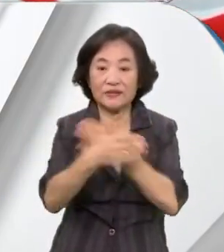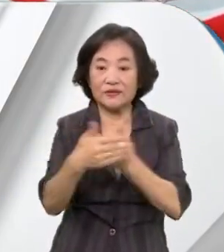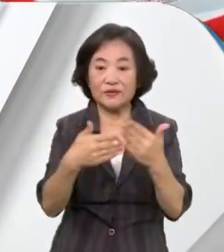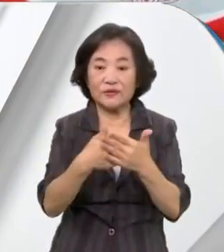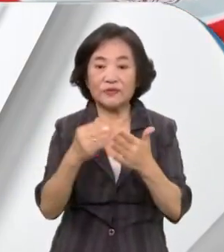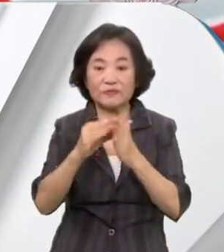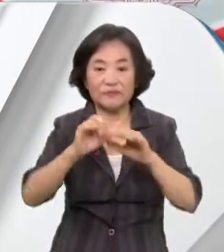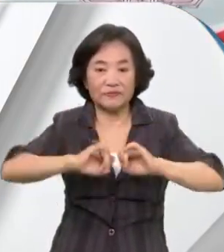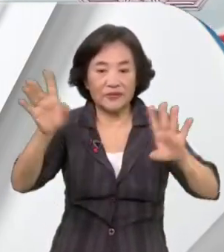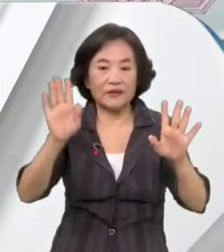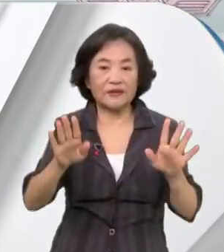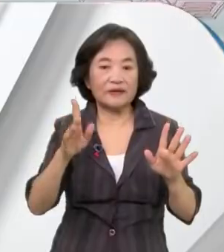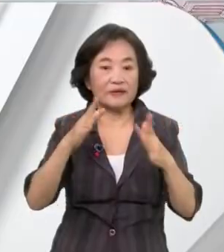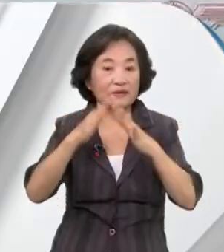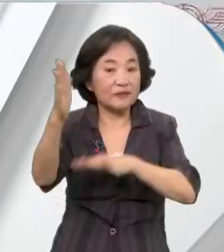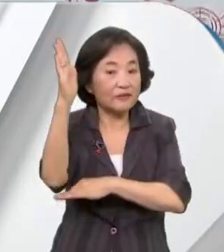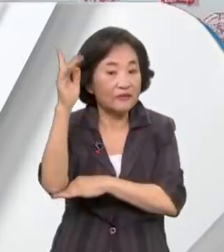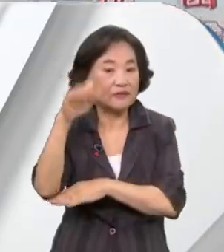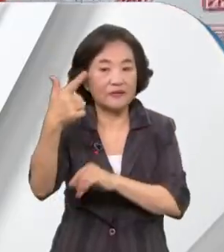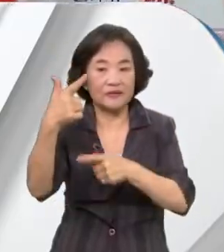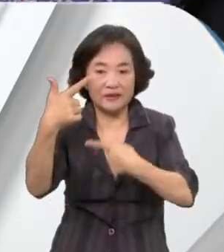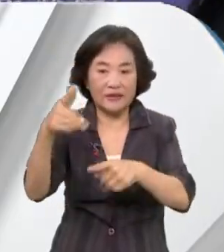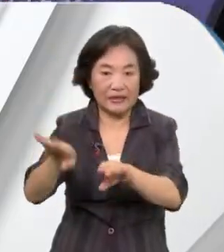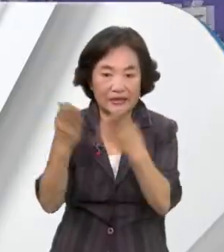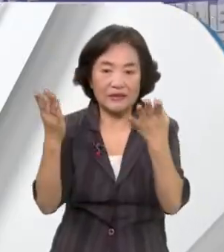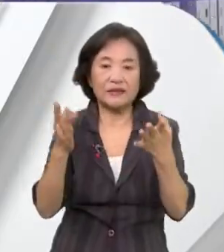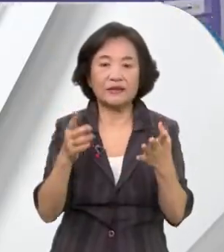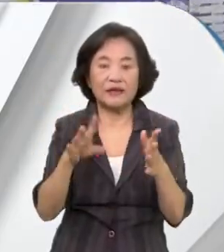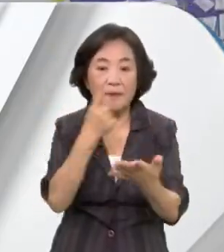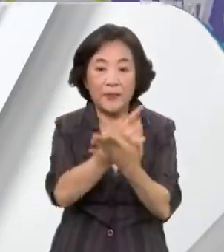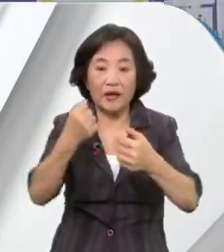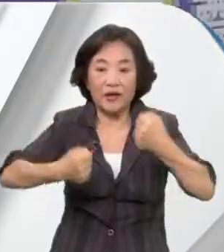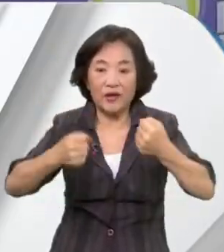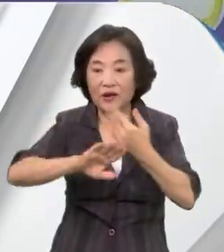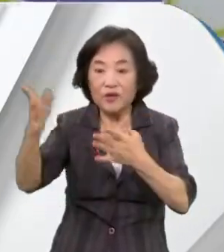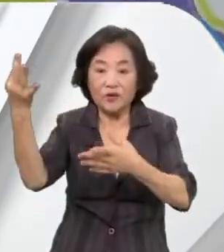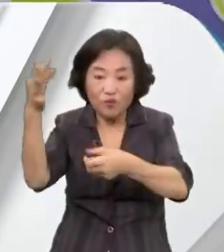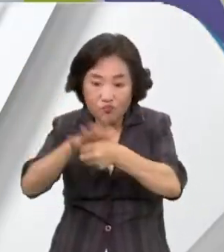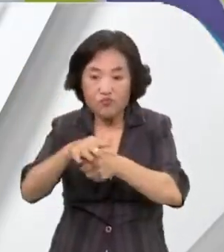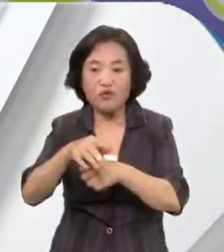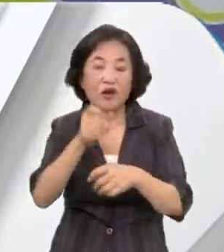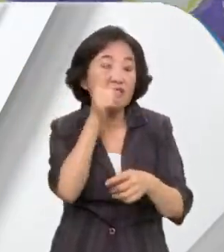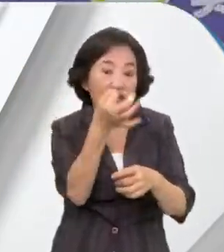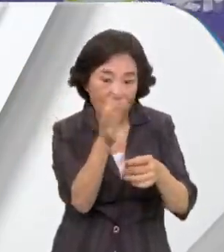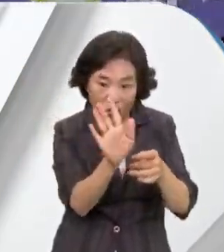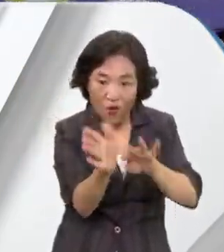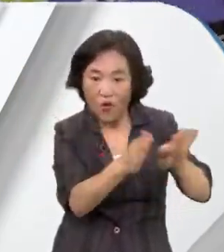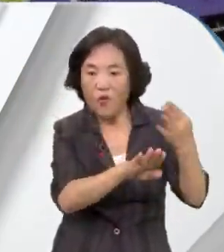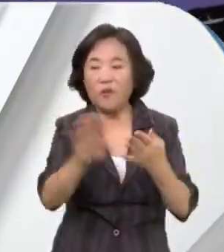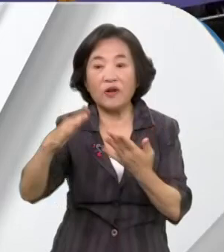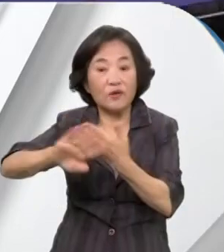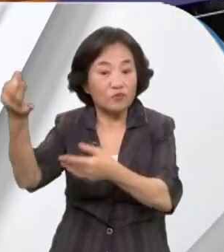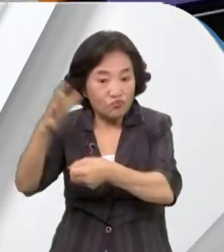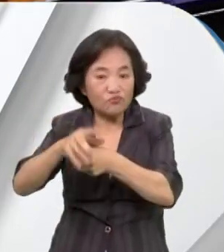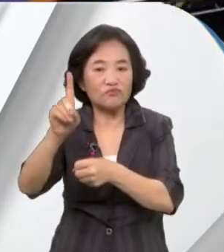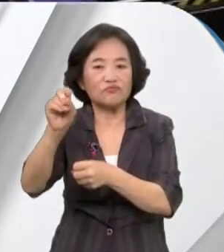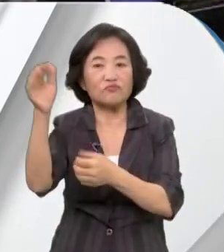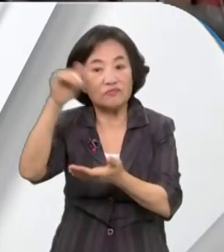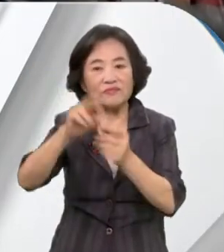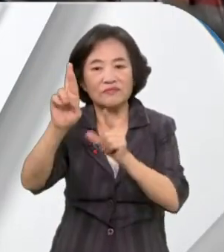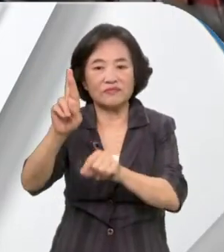表示，桃园市政府两月初已实施，大家驾驶额外一职业薪资补助10,000元，一七多年